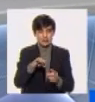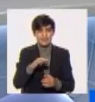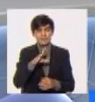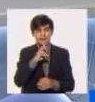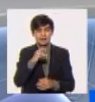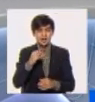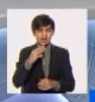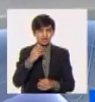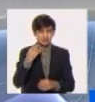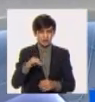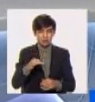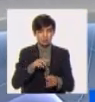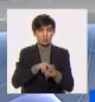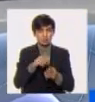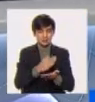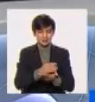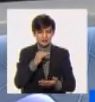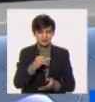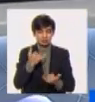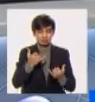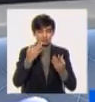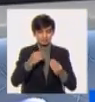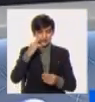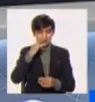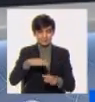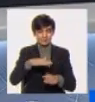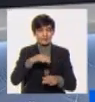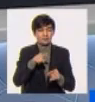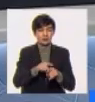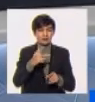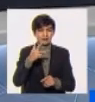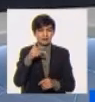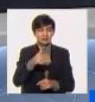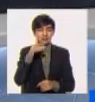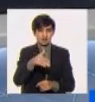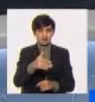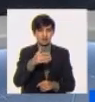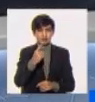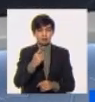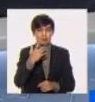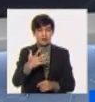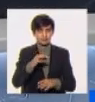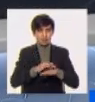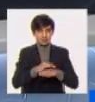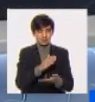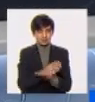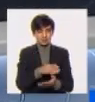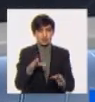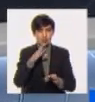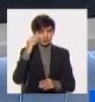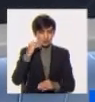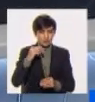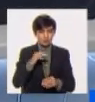внешняя угроза. На сегодня в стране зафиксировано 3105 случаев заболевания коронавирусом. По-прежнему по